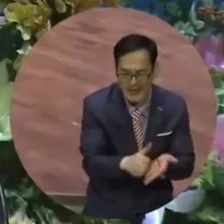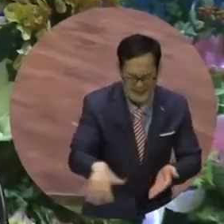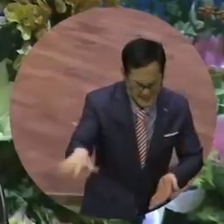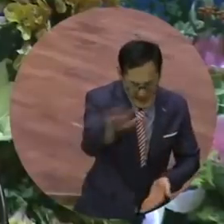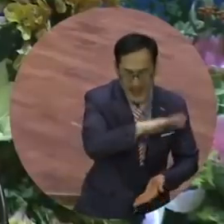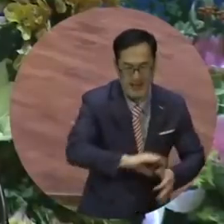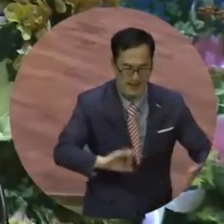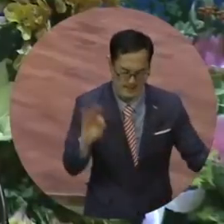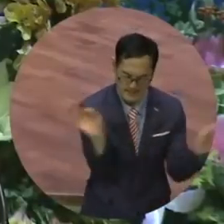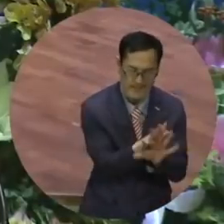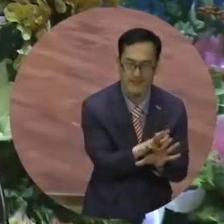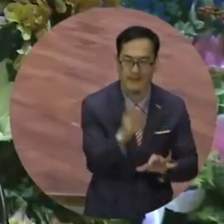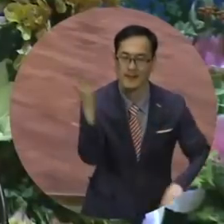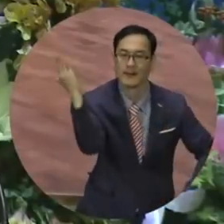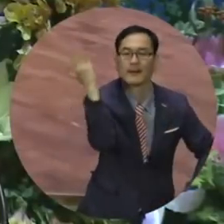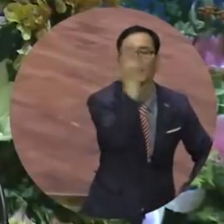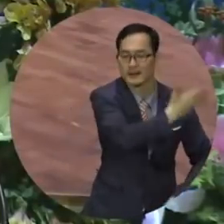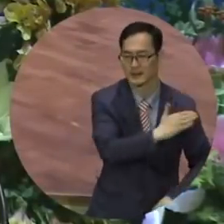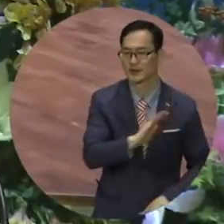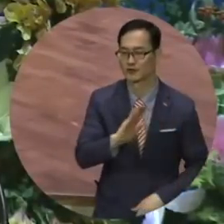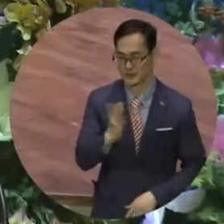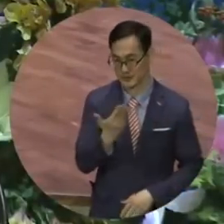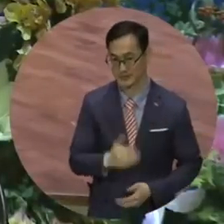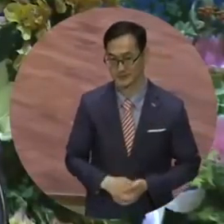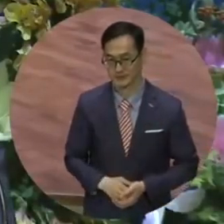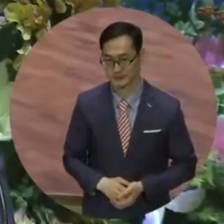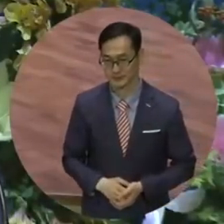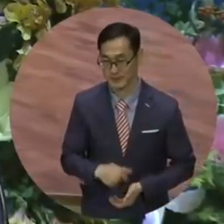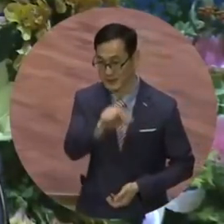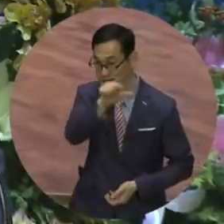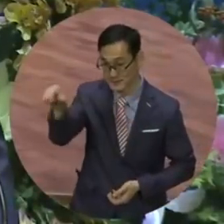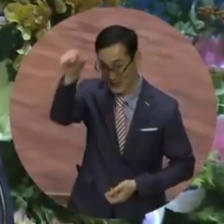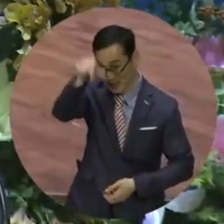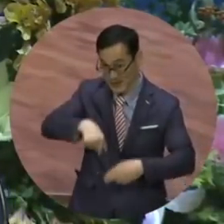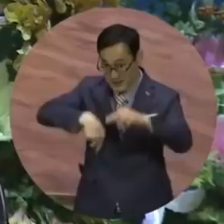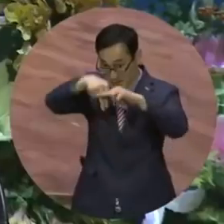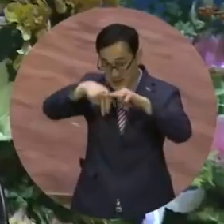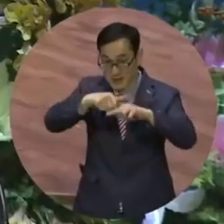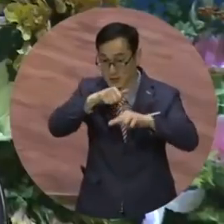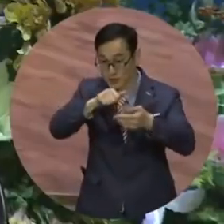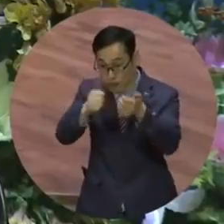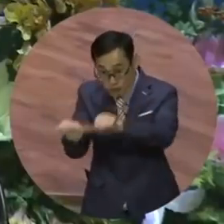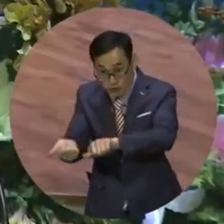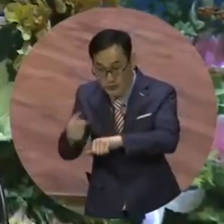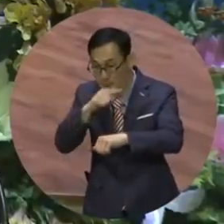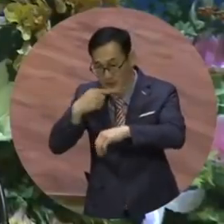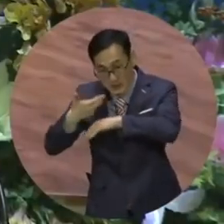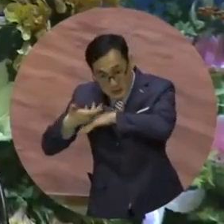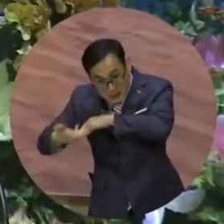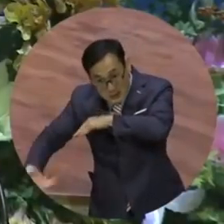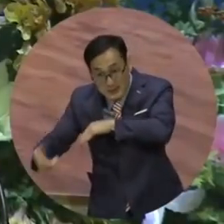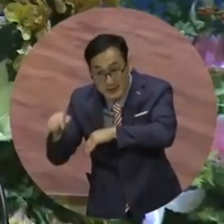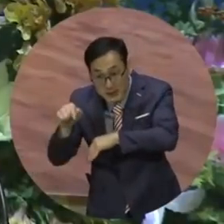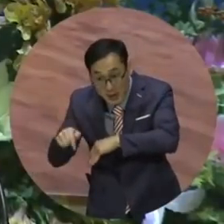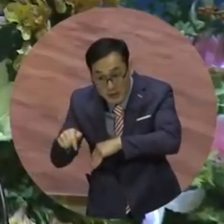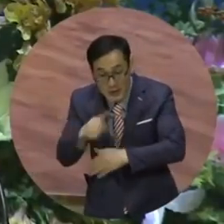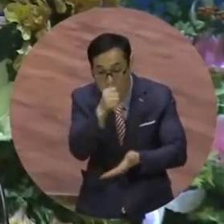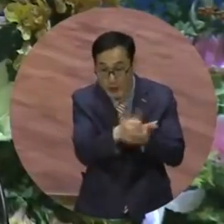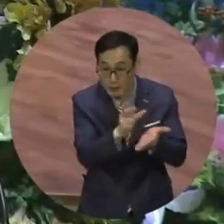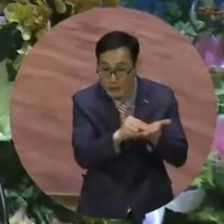다 해결해 주셨습니다. 왜 십자가에서 피를 흘리신 것이 우리 죄를 해결했단 말이냐?